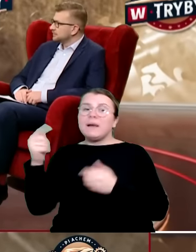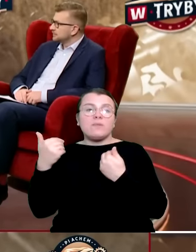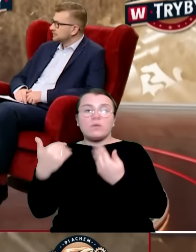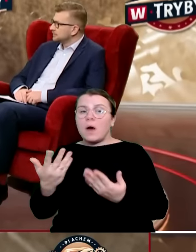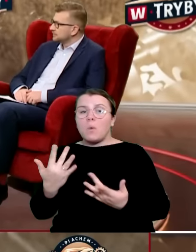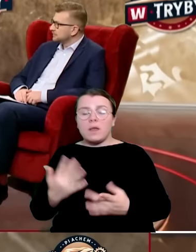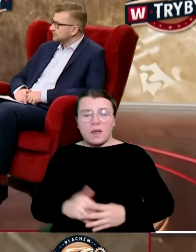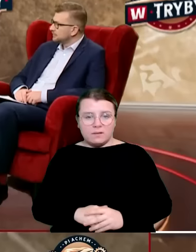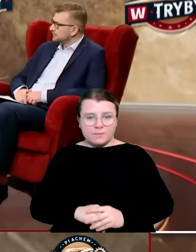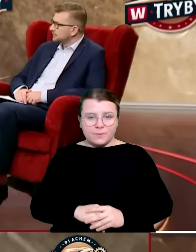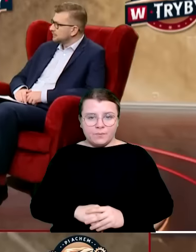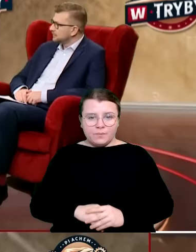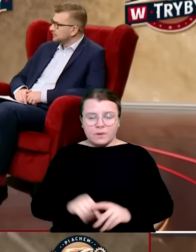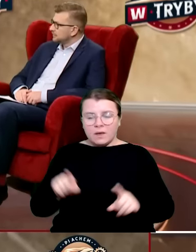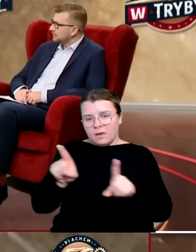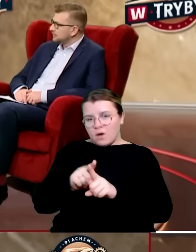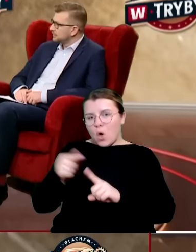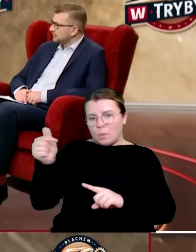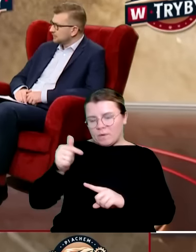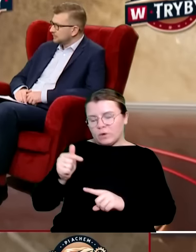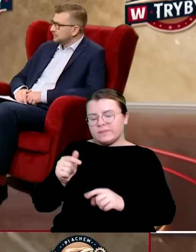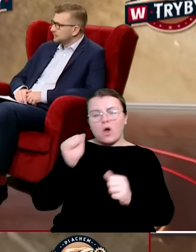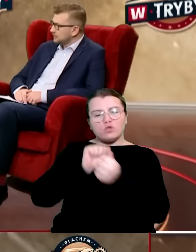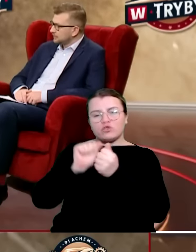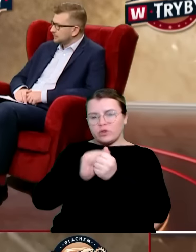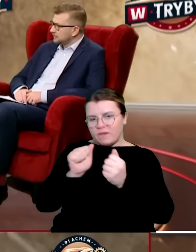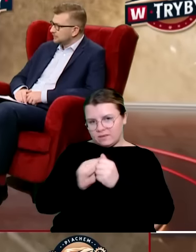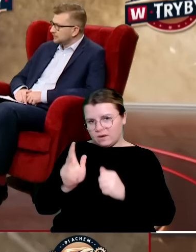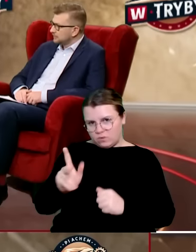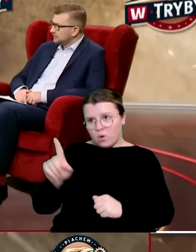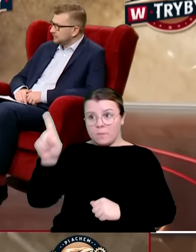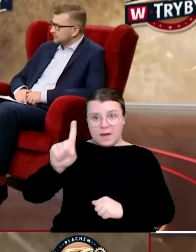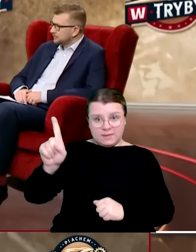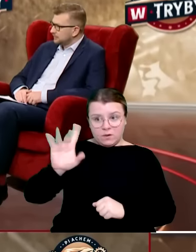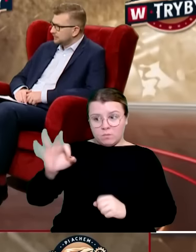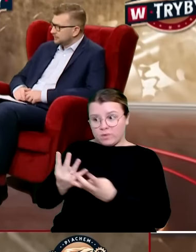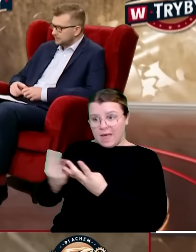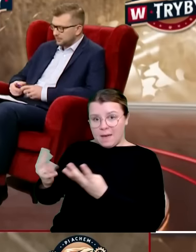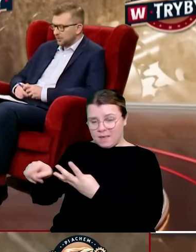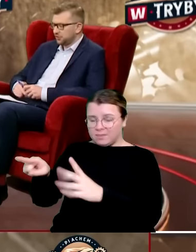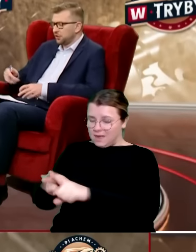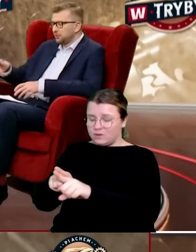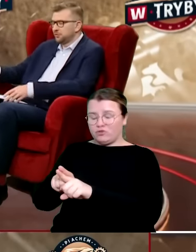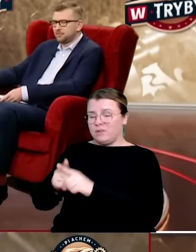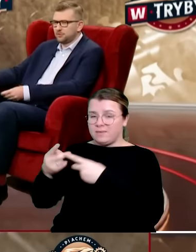Obowiązek odszkodowawczy ciąży na państwie, bo ta tama była państwowa.